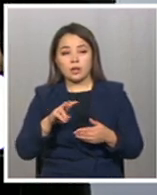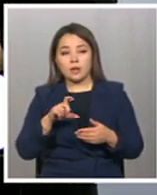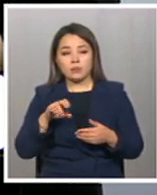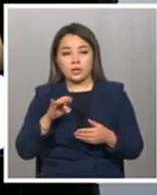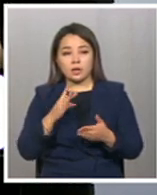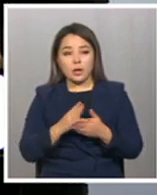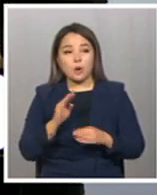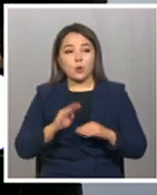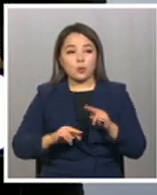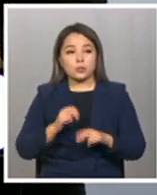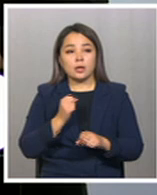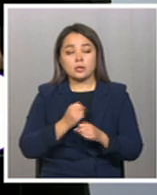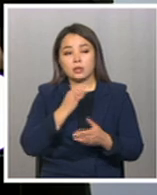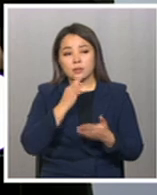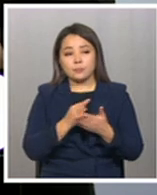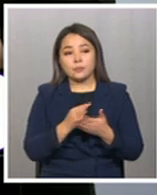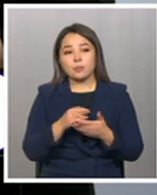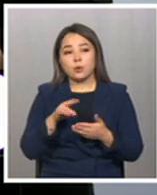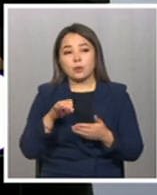қосылыс